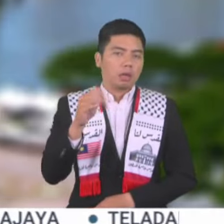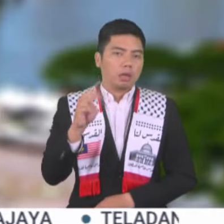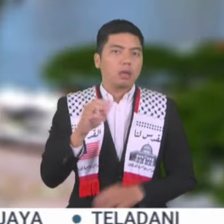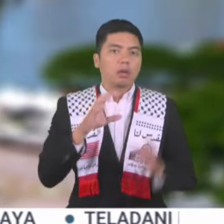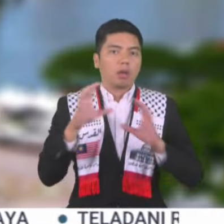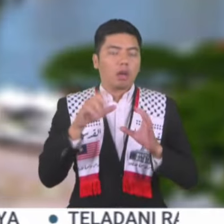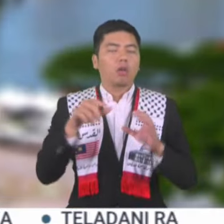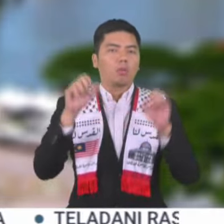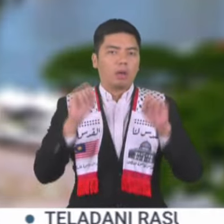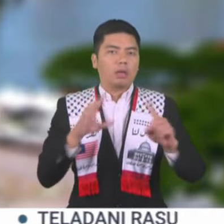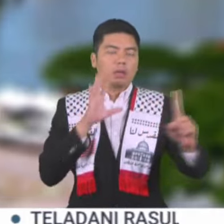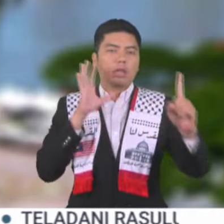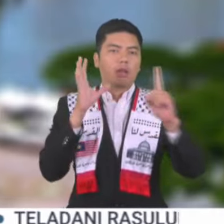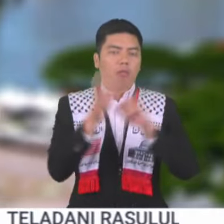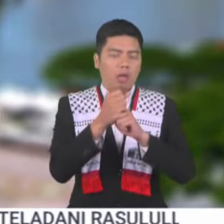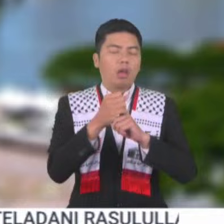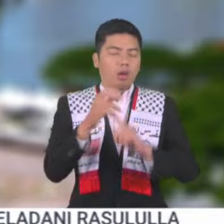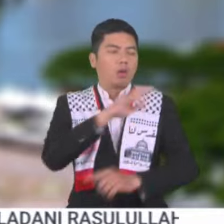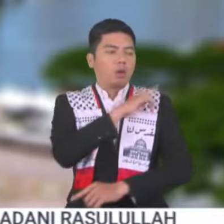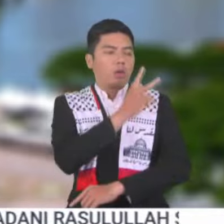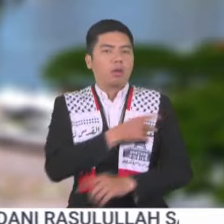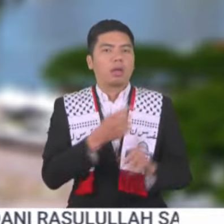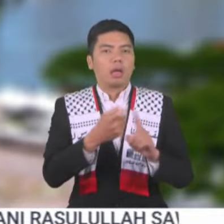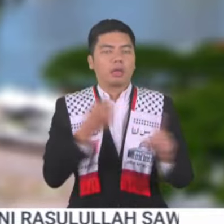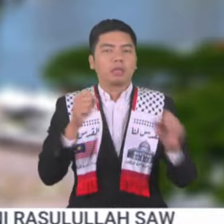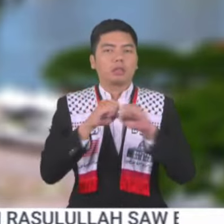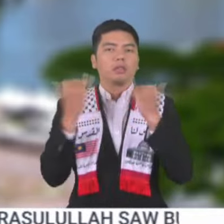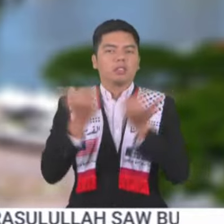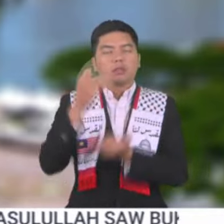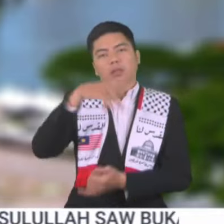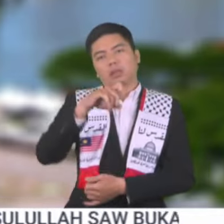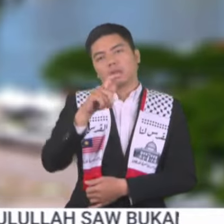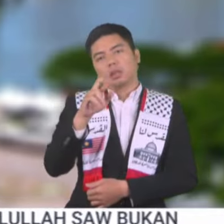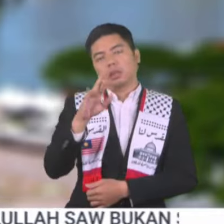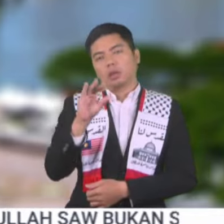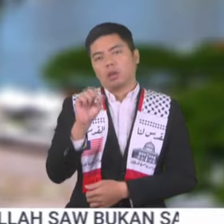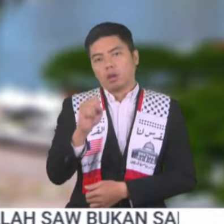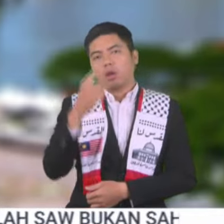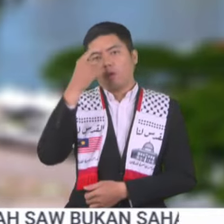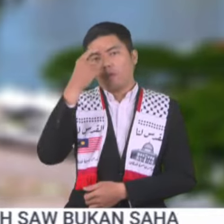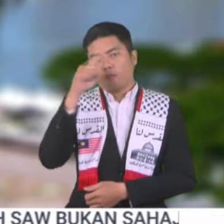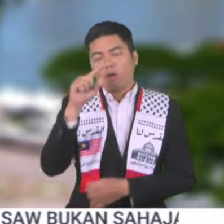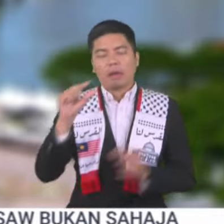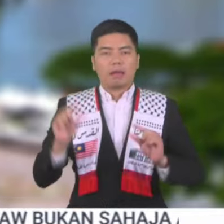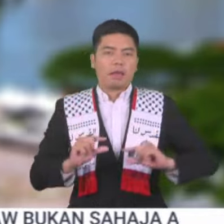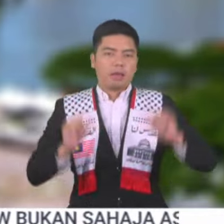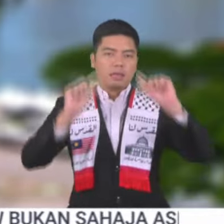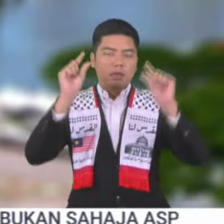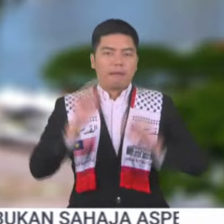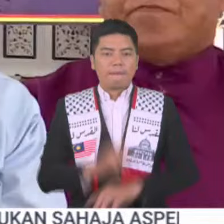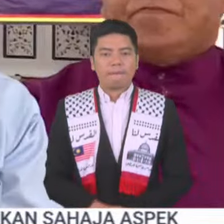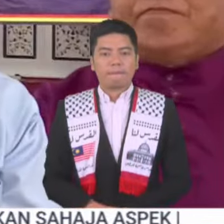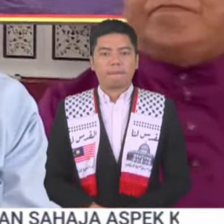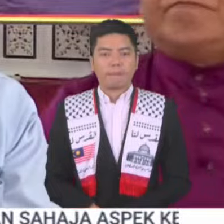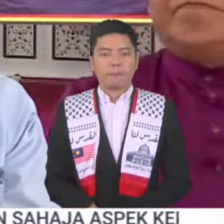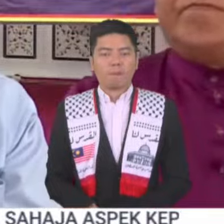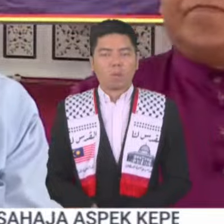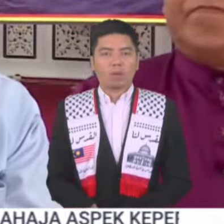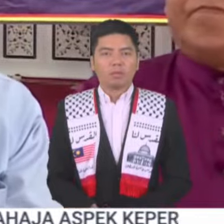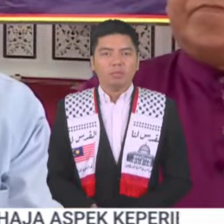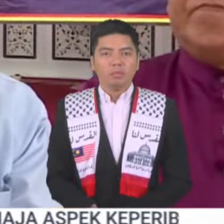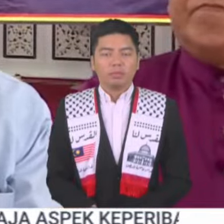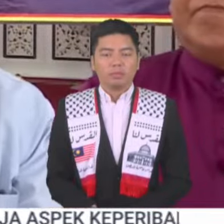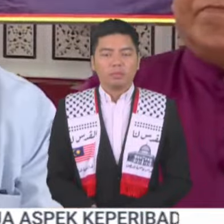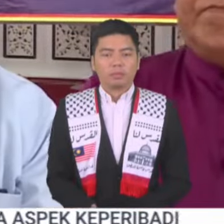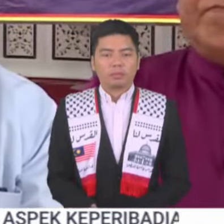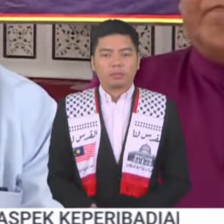mustahil dicapai dengan penguasaan tunggal syarikat Petros yang berperanan penuh sebagai agregator gas. Masa yang akan datang